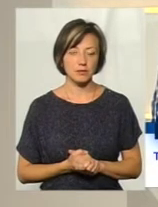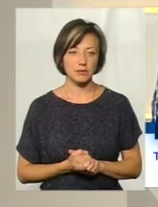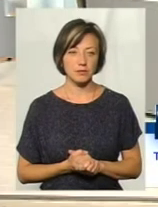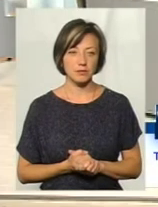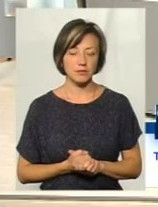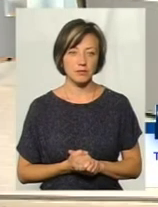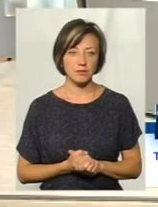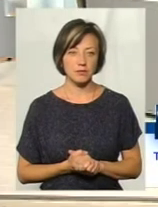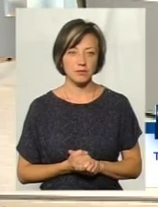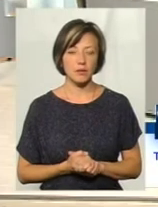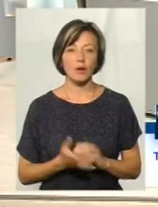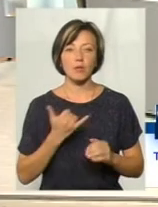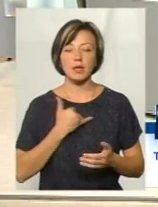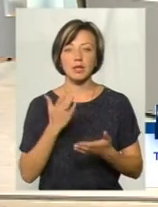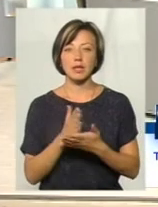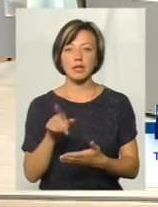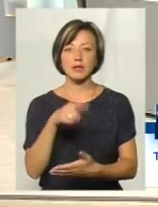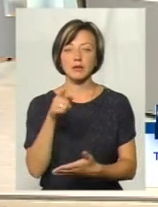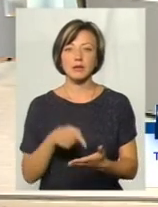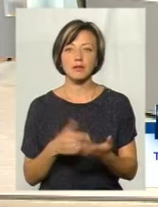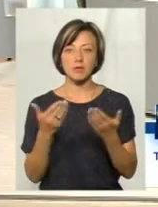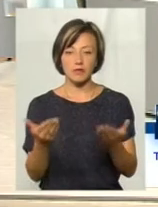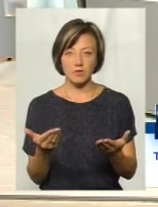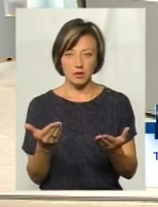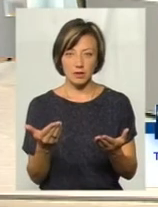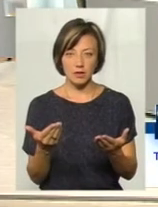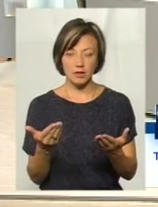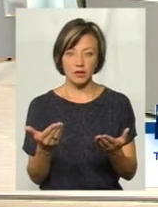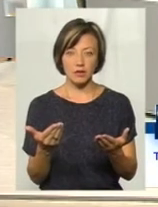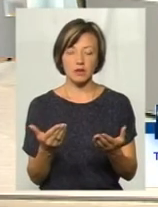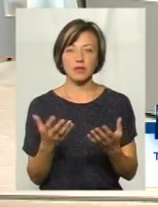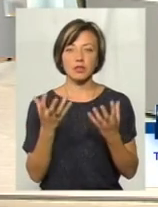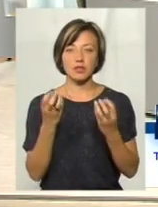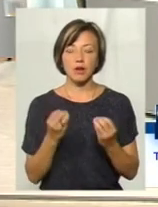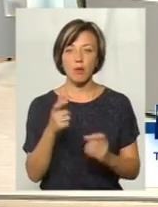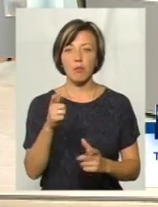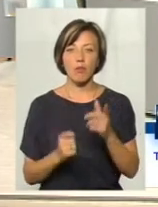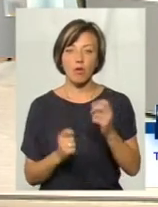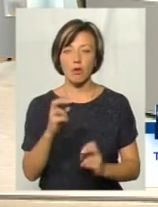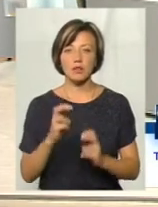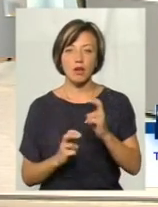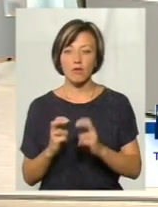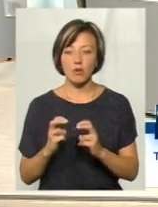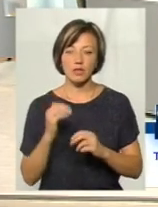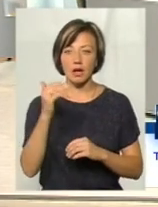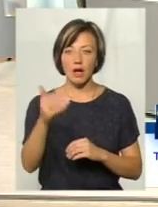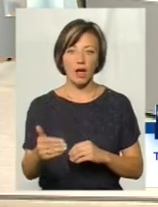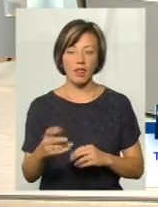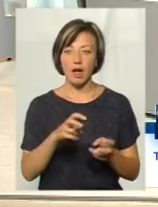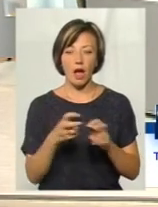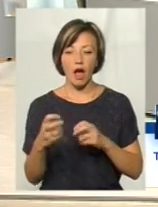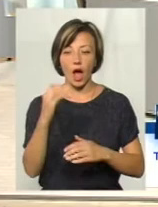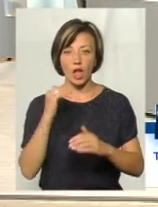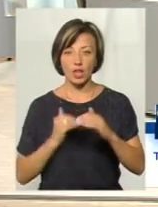Так, в мене є запитання. Так. Вище за Новокозаводи, туди риба не гине, а